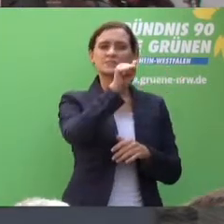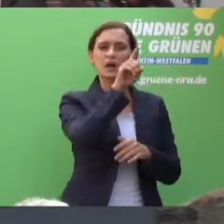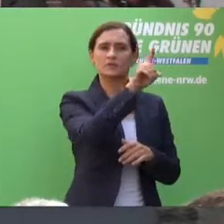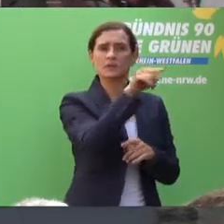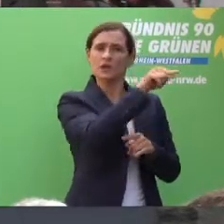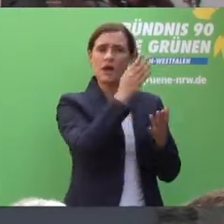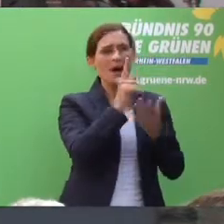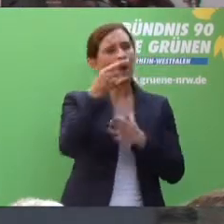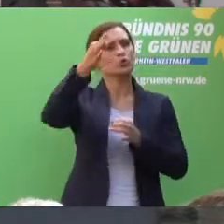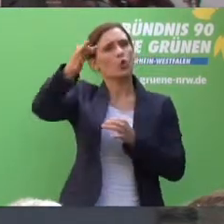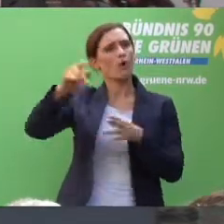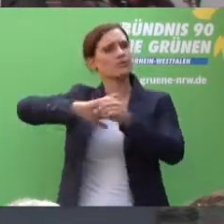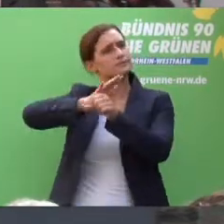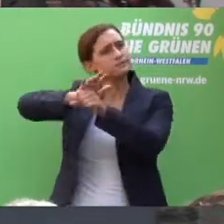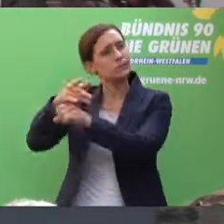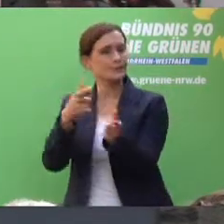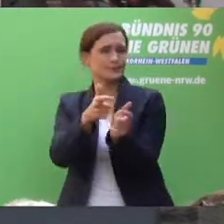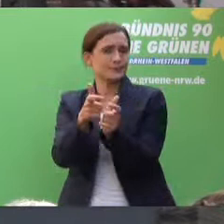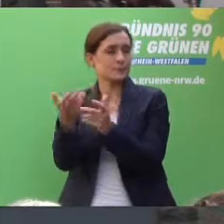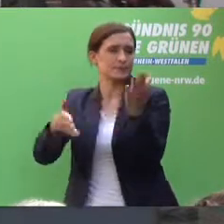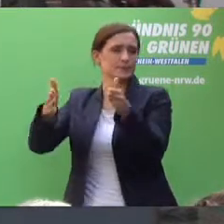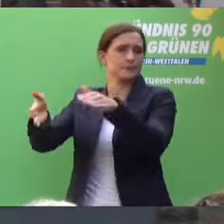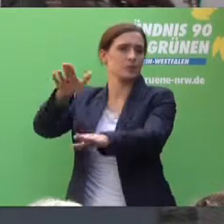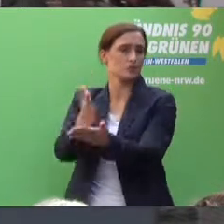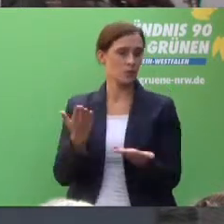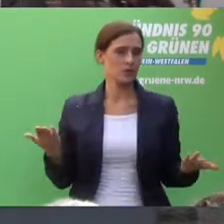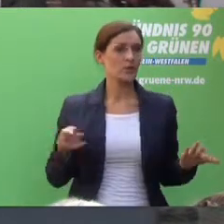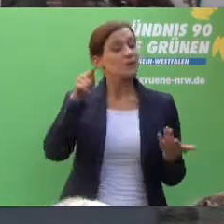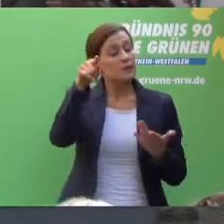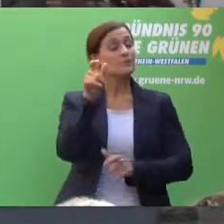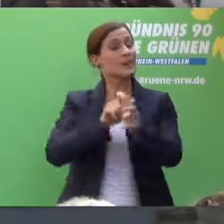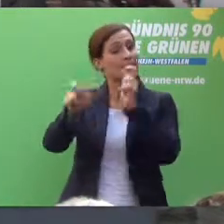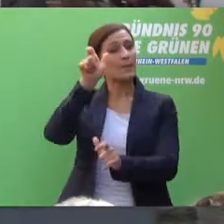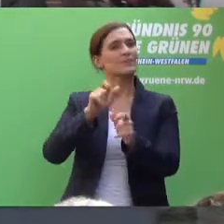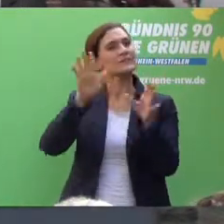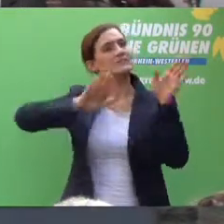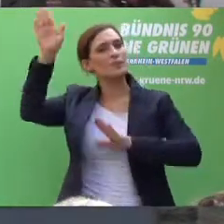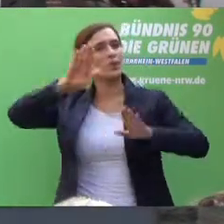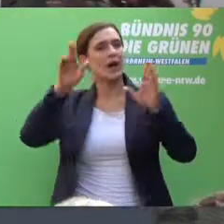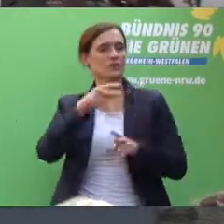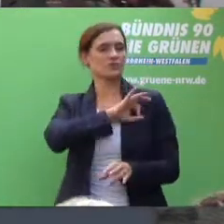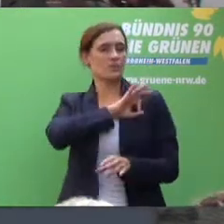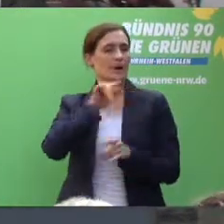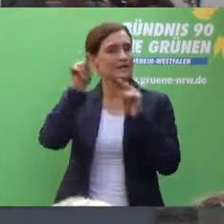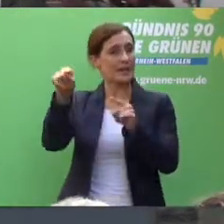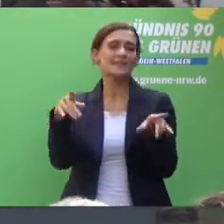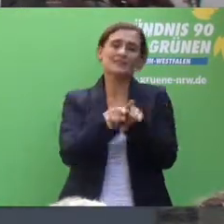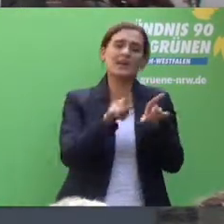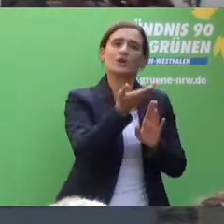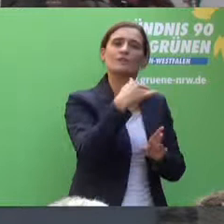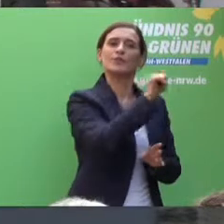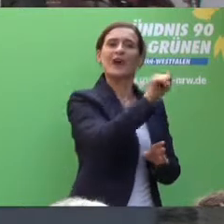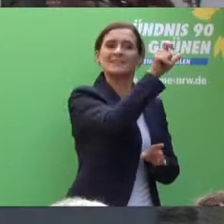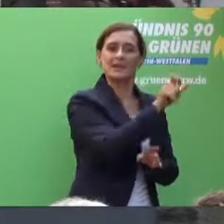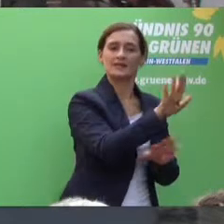Dörfer ausgelöscht. Sie bekämpfen die demokratische Opposition genauso unnachsichtig wie das Assad-Regime. Diese Leute werden von